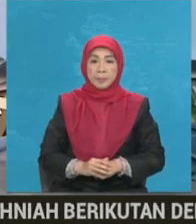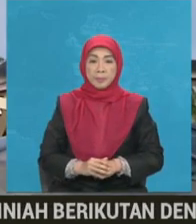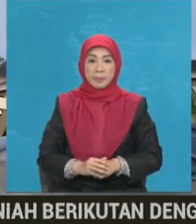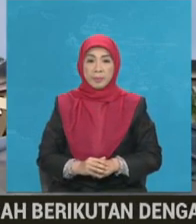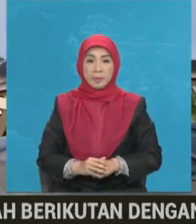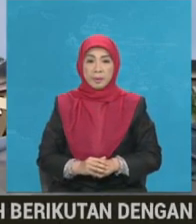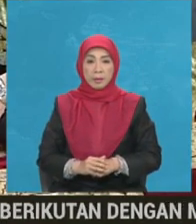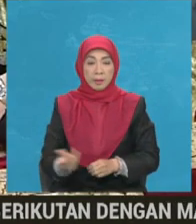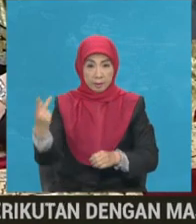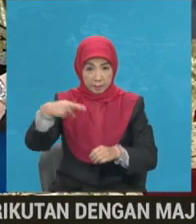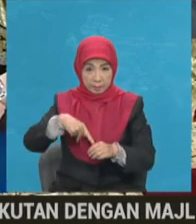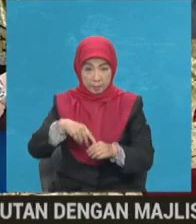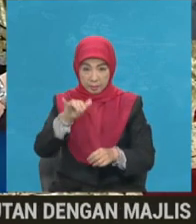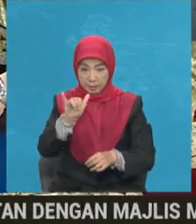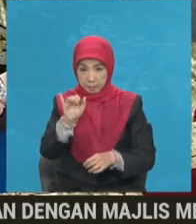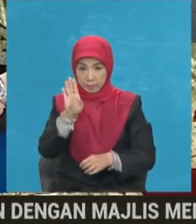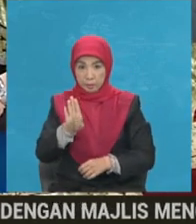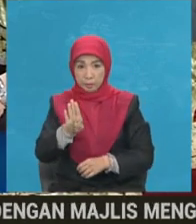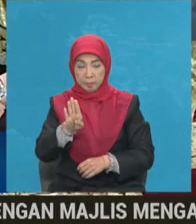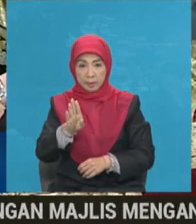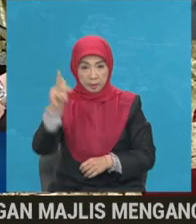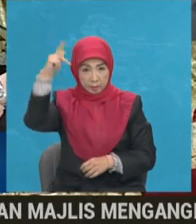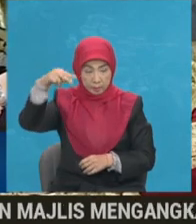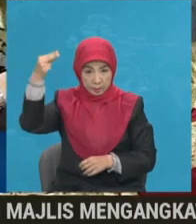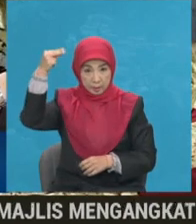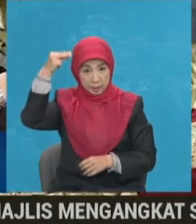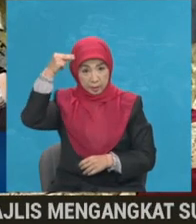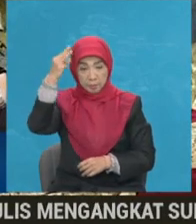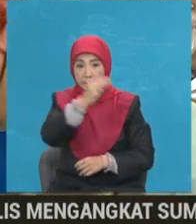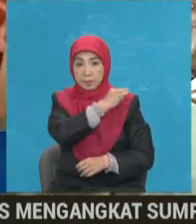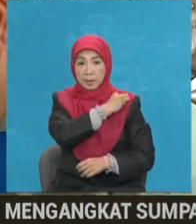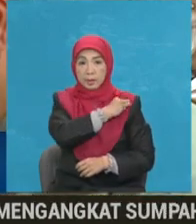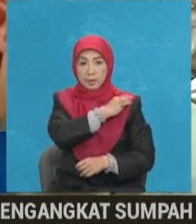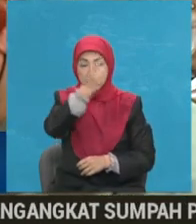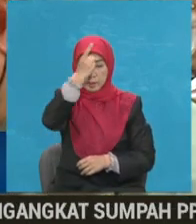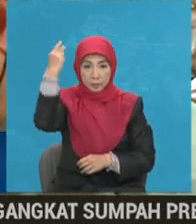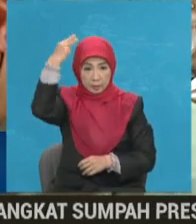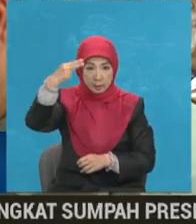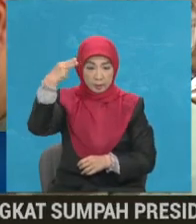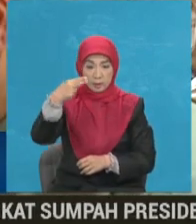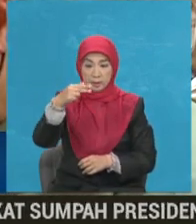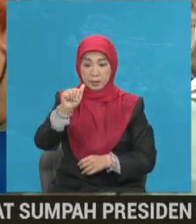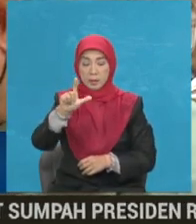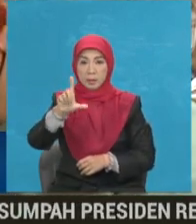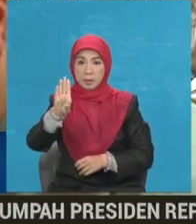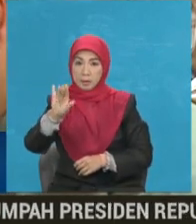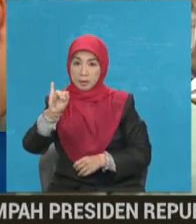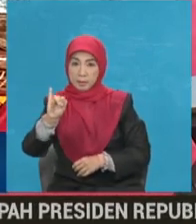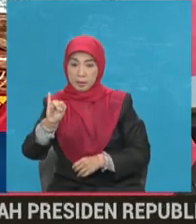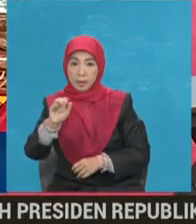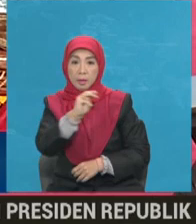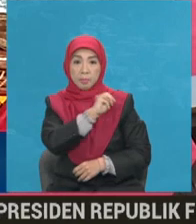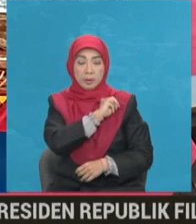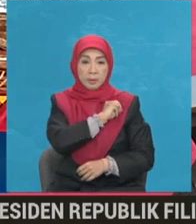Hai hadir yang berhormat Pindad uler Raja Mayor Jenderal besar ah Dato Paduka Sri Haji Awang Habib Haji Muhammad Yusuf